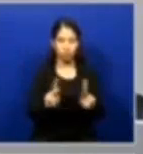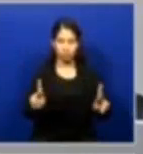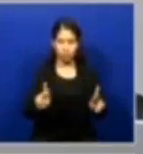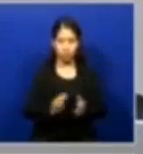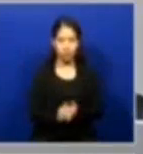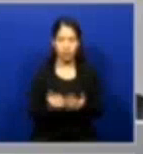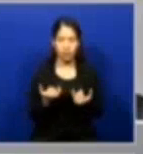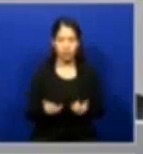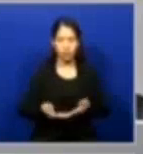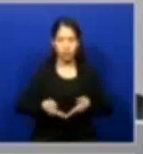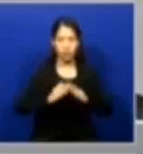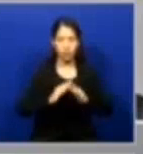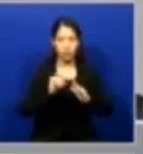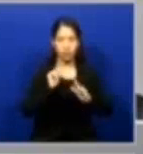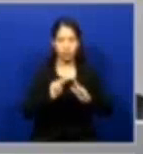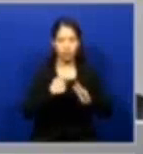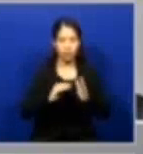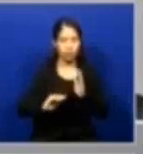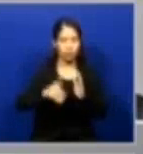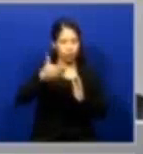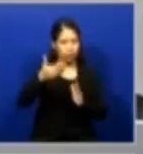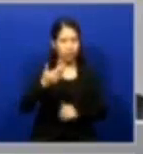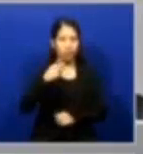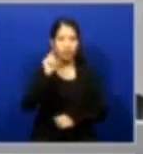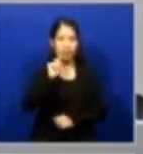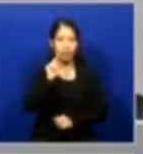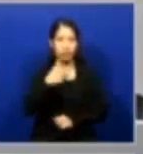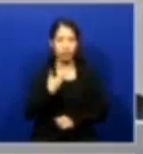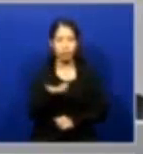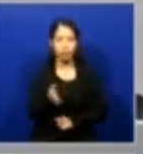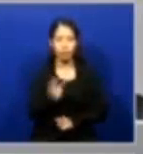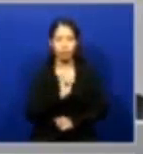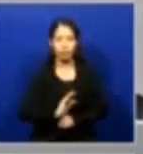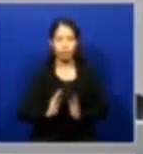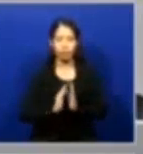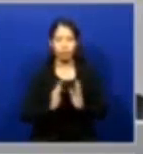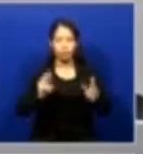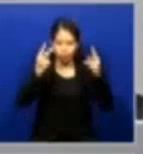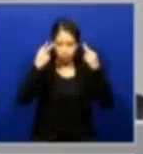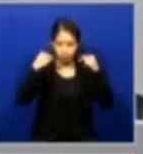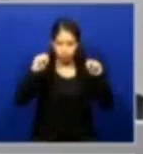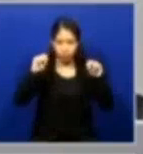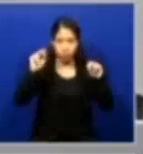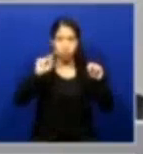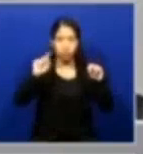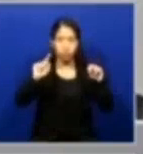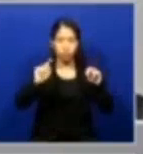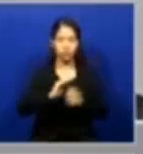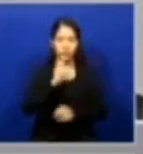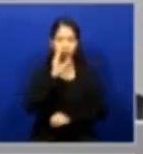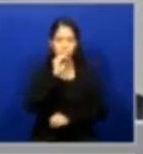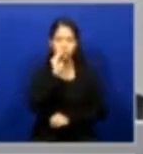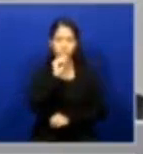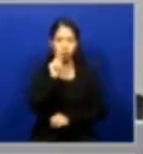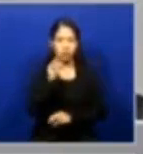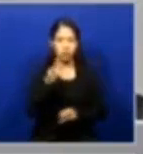านี้ได้ตั้งขึ้นก่อนอื่นผมต้องขอขอบคุณท่านนายกรัฐมนตรีที่ท่านพูดว่า